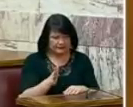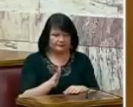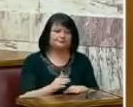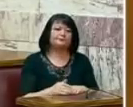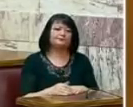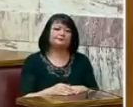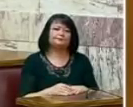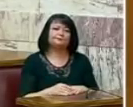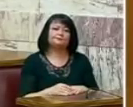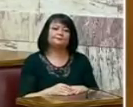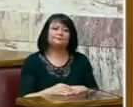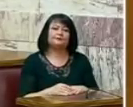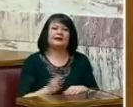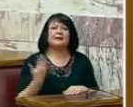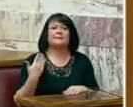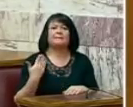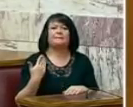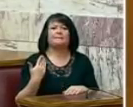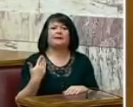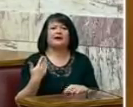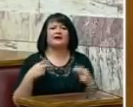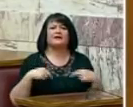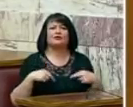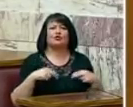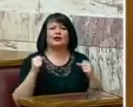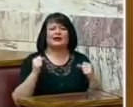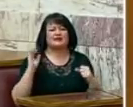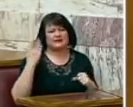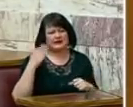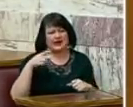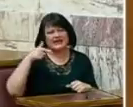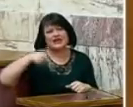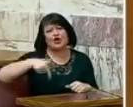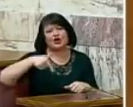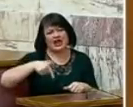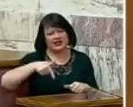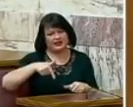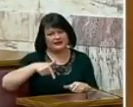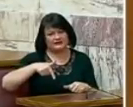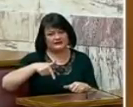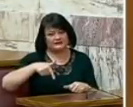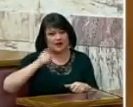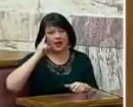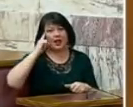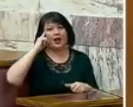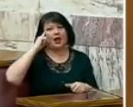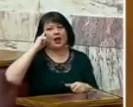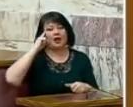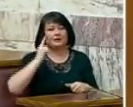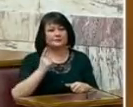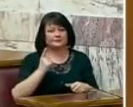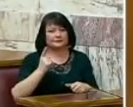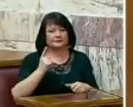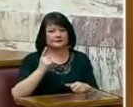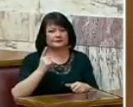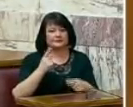και του προλαλήσαντα πρώην Υπουργού Υγείας, κ. Γεωργιάδη, μου έρχεται στο μυαλό μια